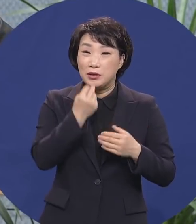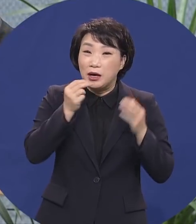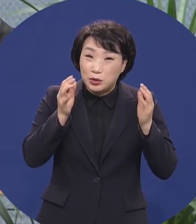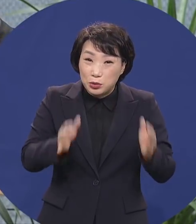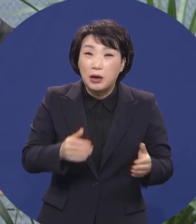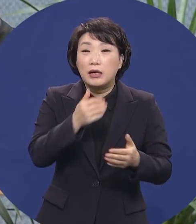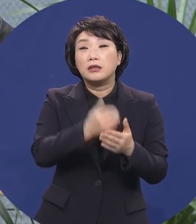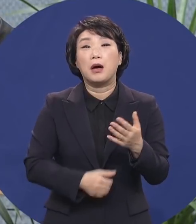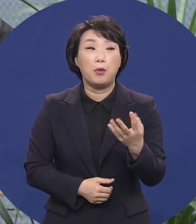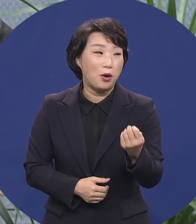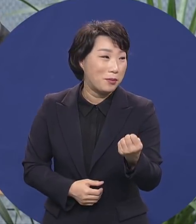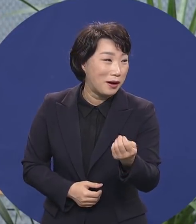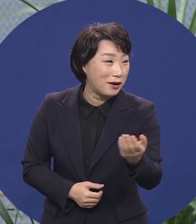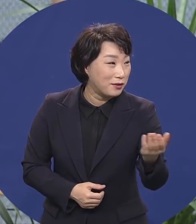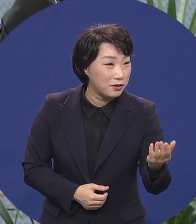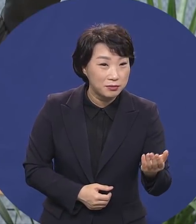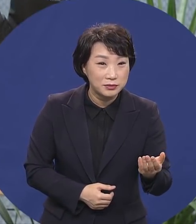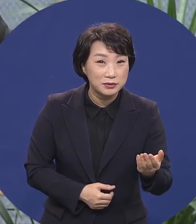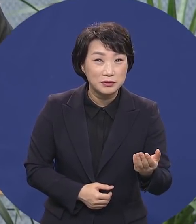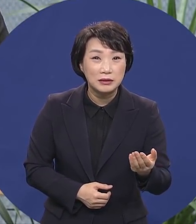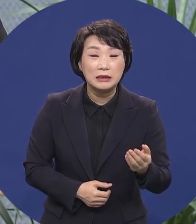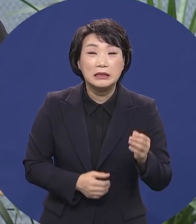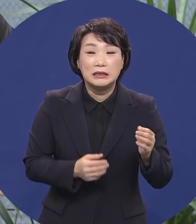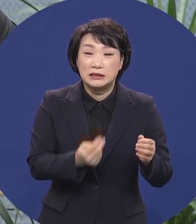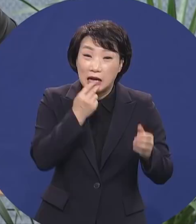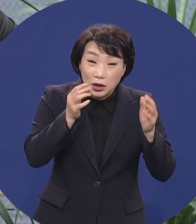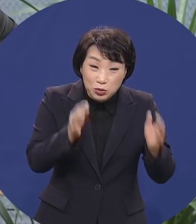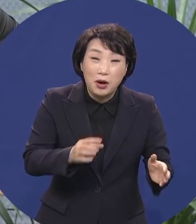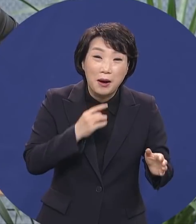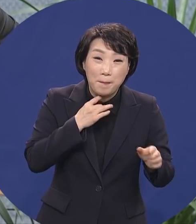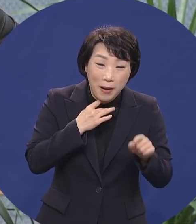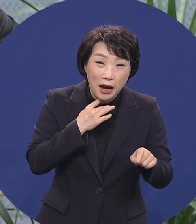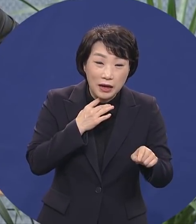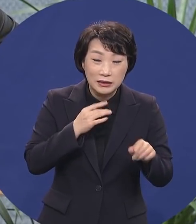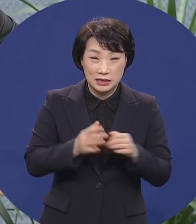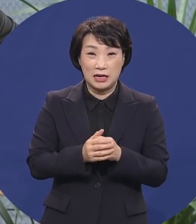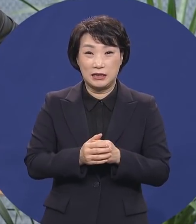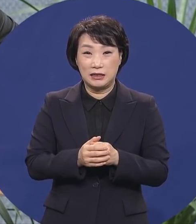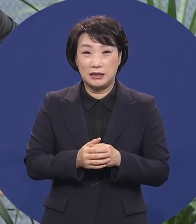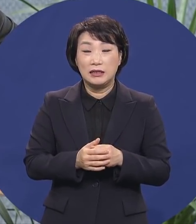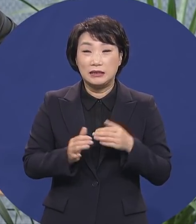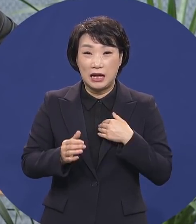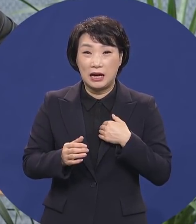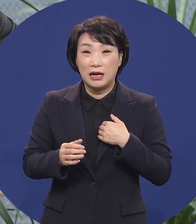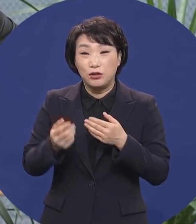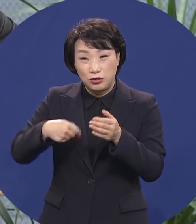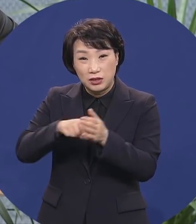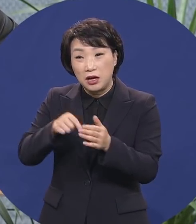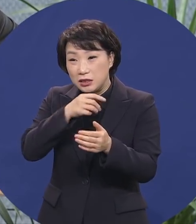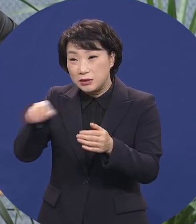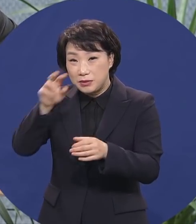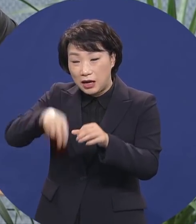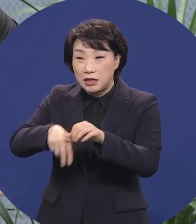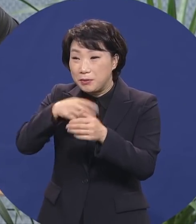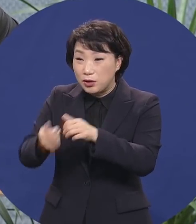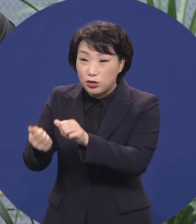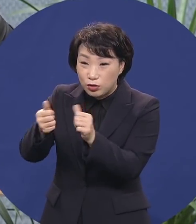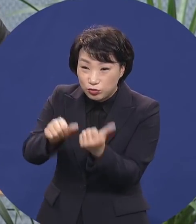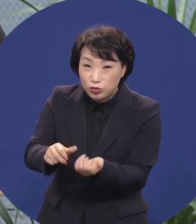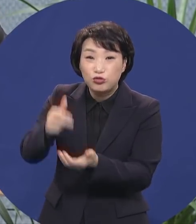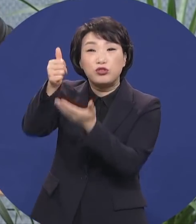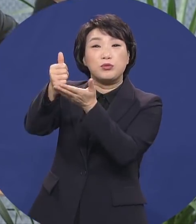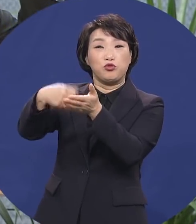얼마나 버티고 살겠어. 그 시간에 피 흘려 나를 위해 죽어주신 주님 위해 살기도 시간이